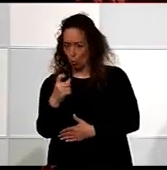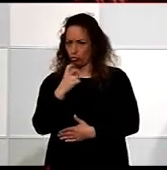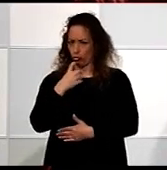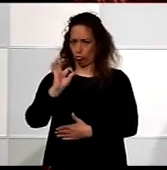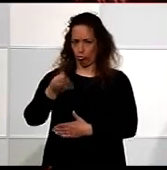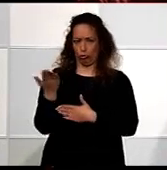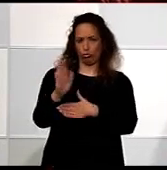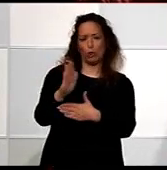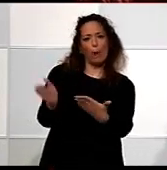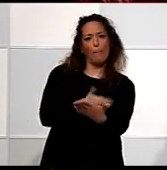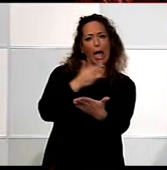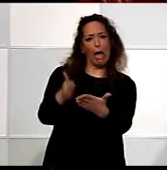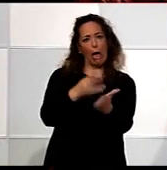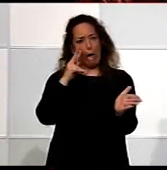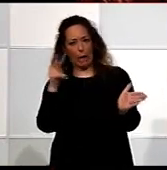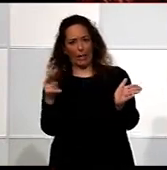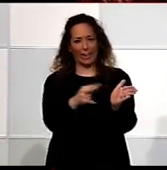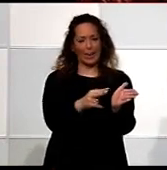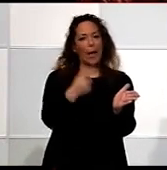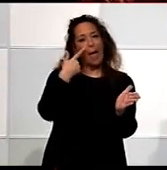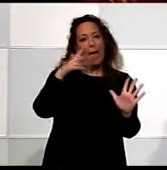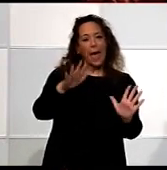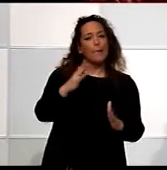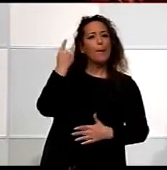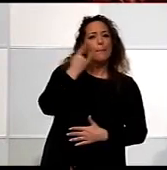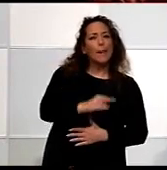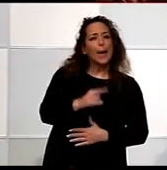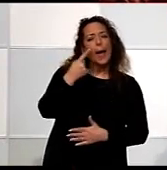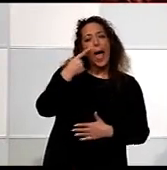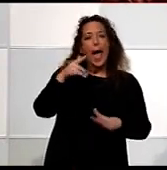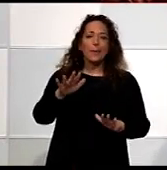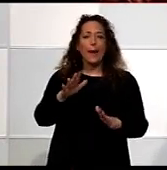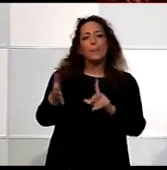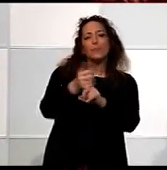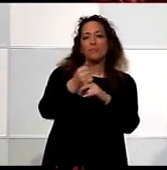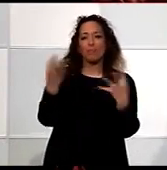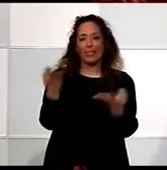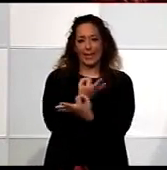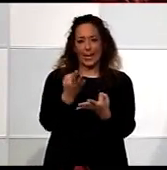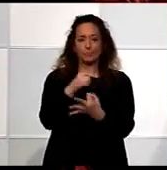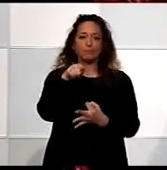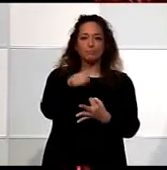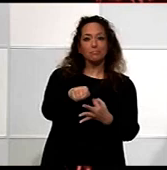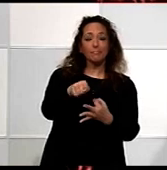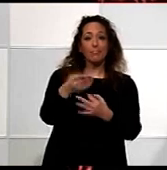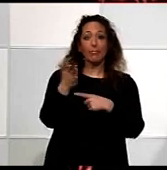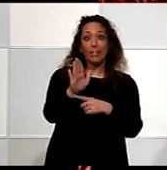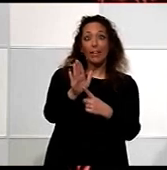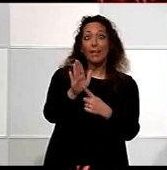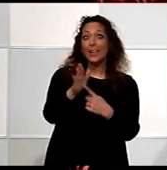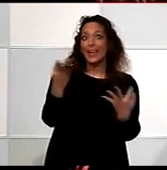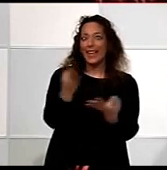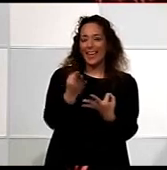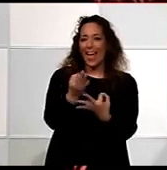pàgines. Puc obrir-la, amb el seu permís. Va, llibreta blava. Comencem per la blava. Va, què hi trobem? Aquí en aquesta primera pàgina, com pots veure, hi ha